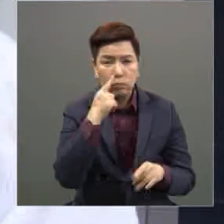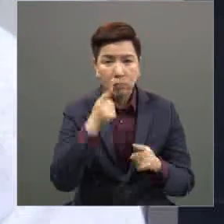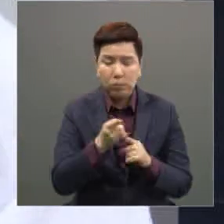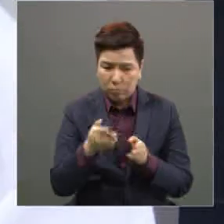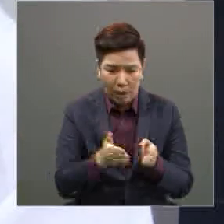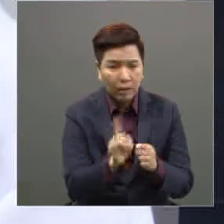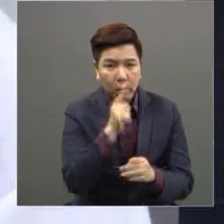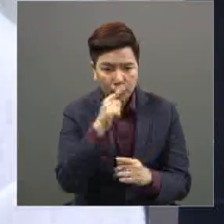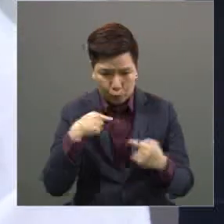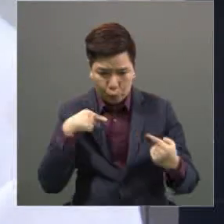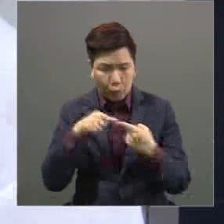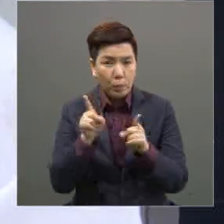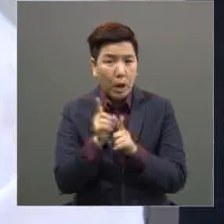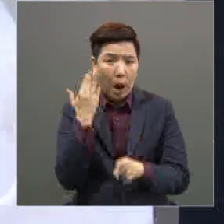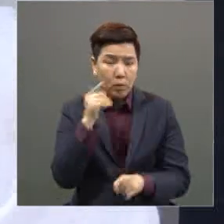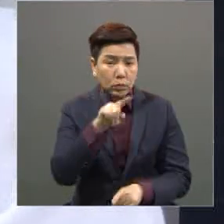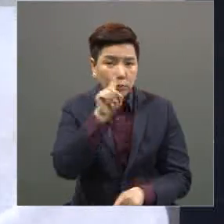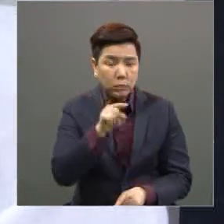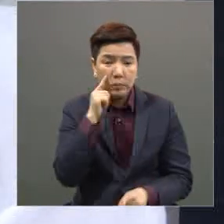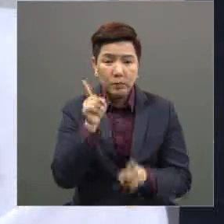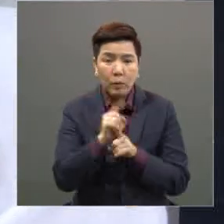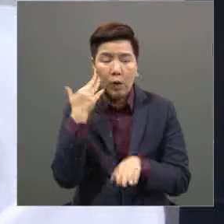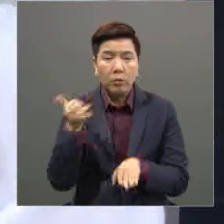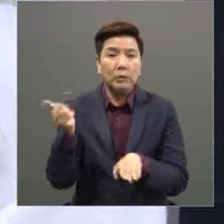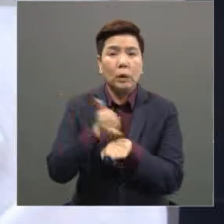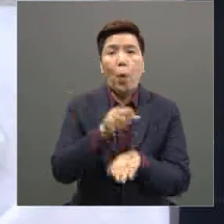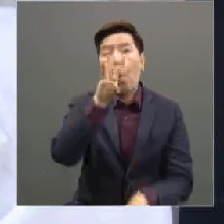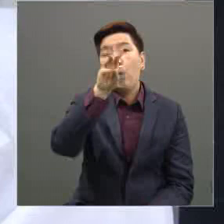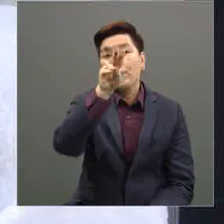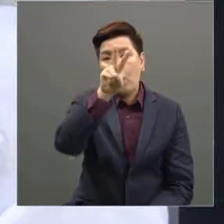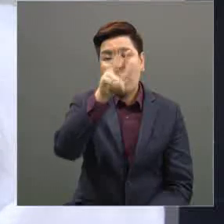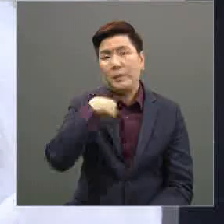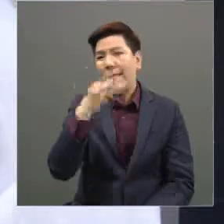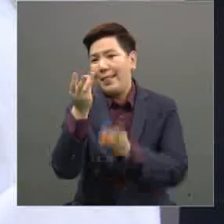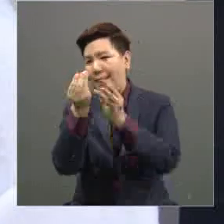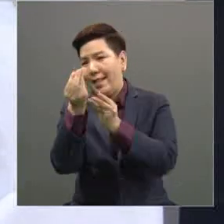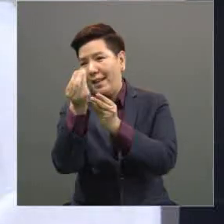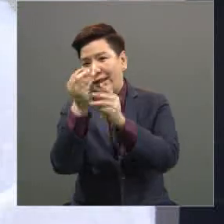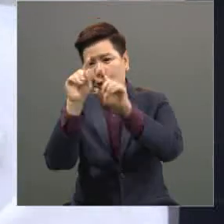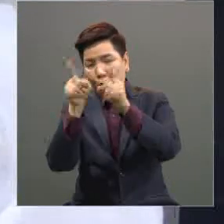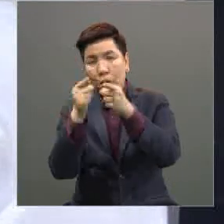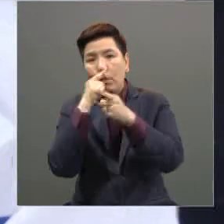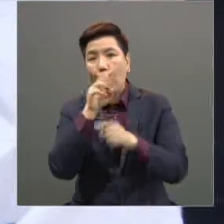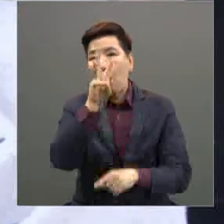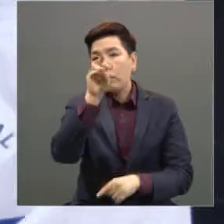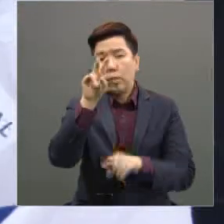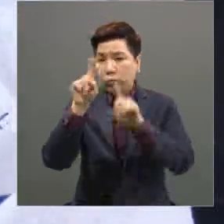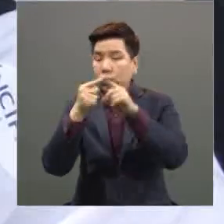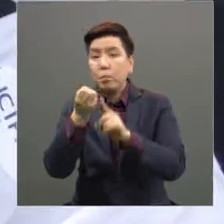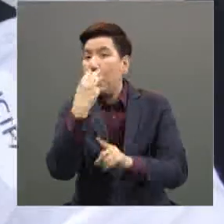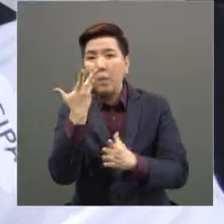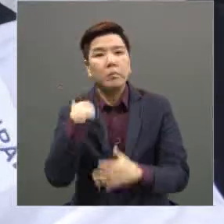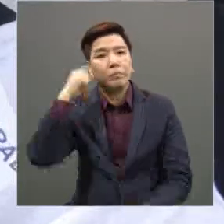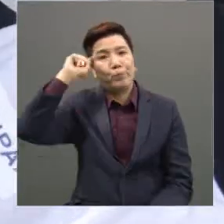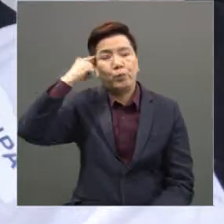มันจะตรงกับที่เราเคยมาหรือเปล่าอย่างตะเกียบที่ขึ้น62มันจะเหมือนมีเลขวงเล็บด้วยถ้าไม่บอกว่าเป็น62เราก็ไม่รู้เลย